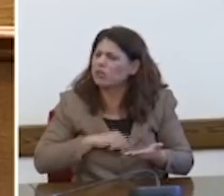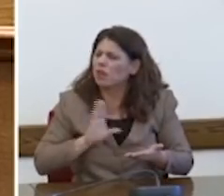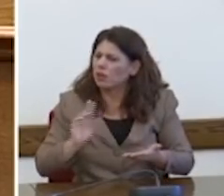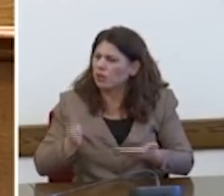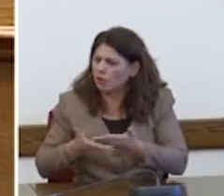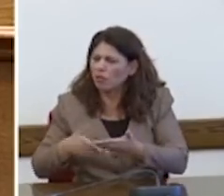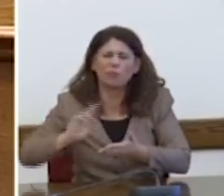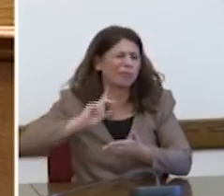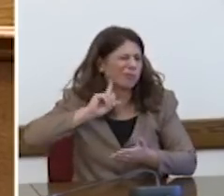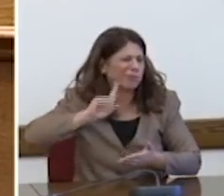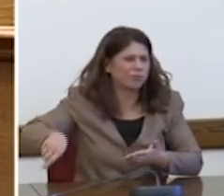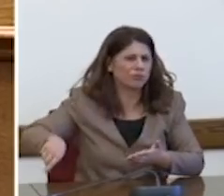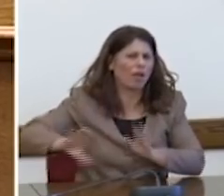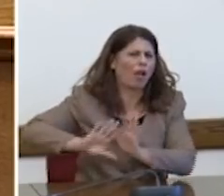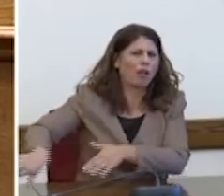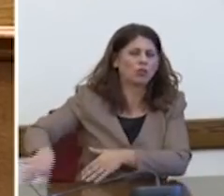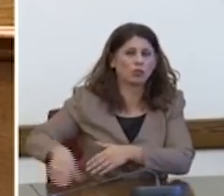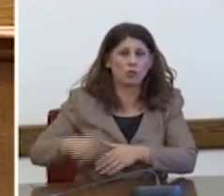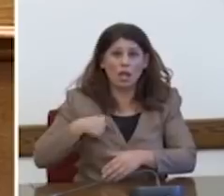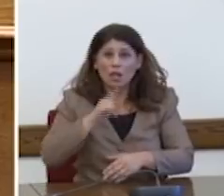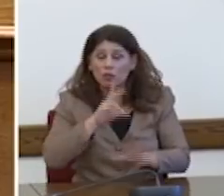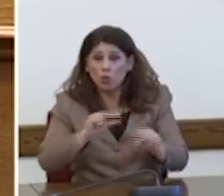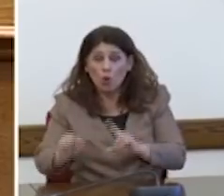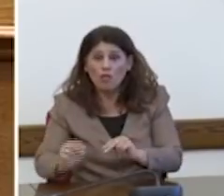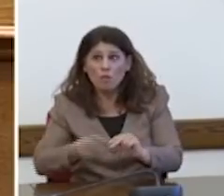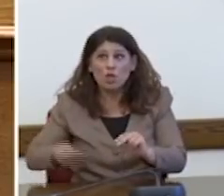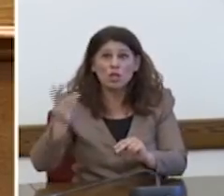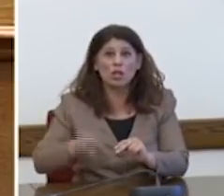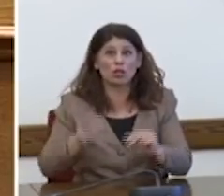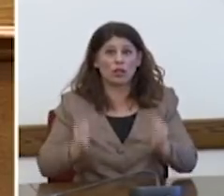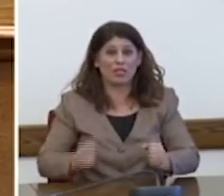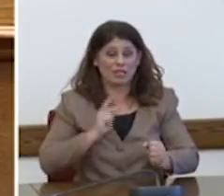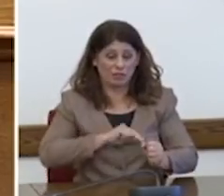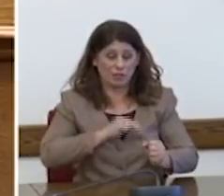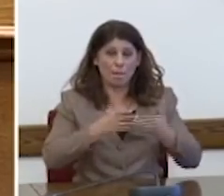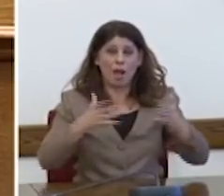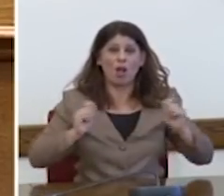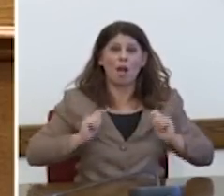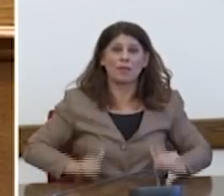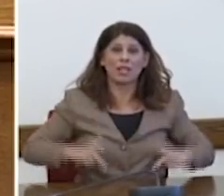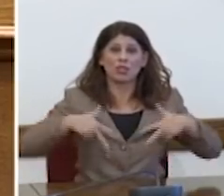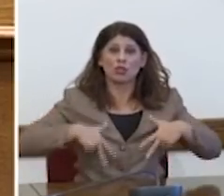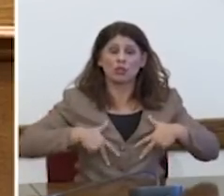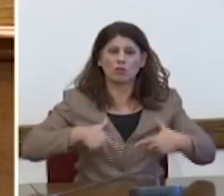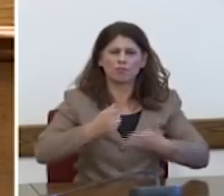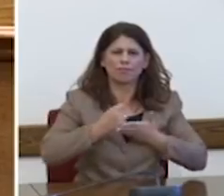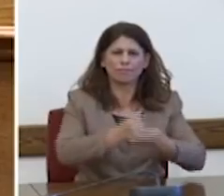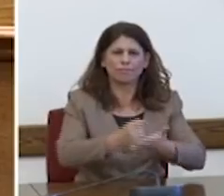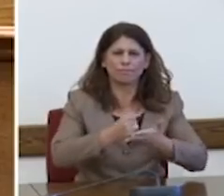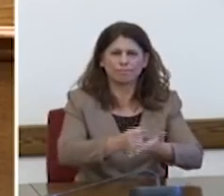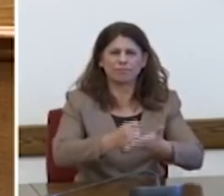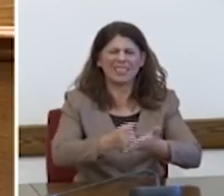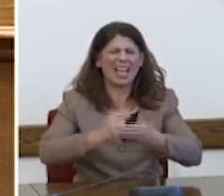ίδια και χειρότερη θέση δεν βρισκόμαστε σήμερα, επειδή τα συμφέροντα μεγάλων καπιταλιστικών κρατών πρημοδοτούν την ατελείωτη